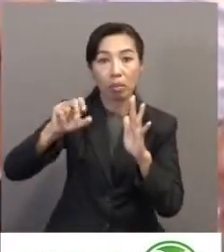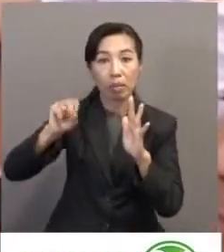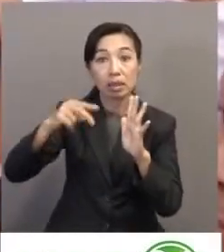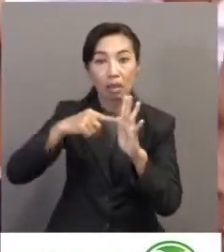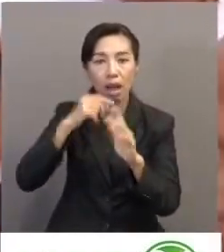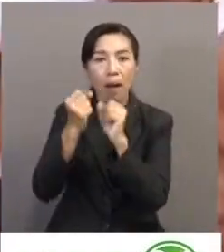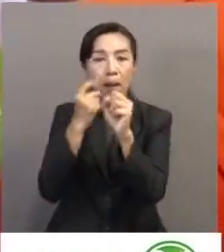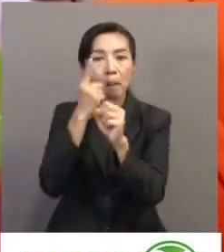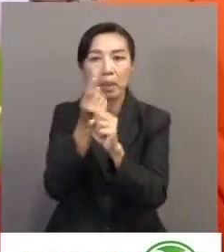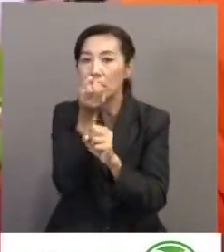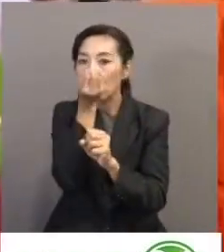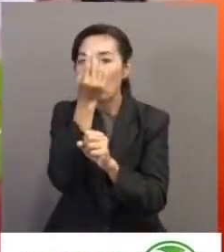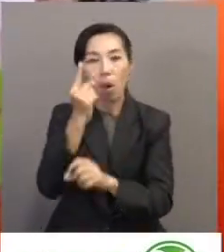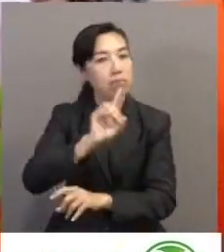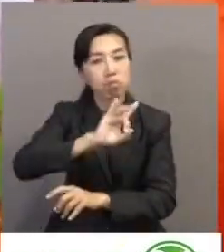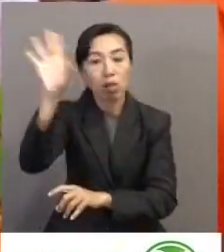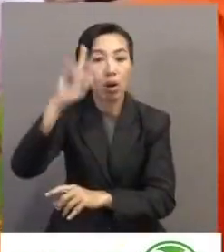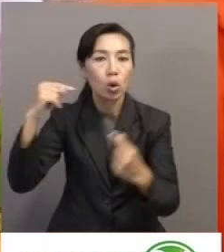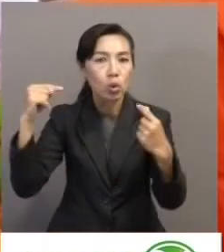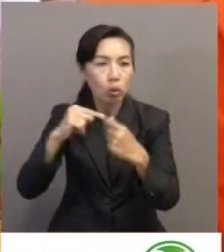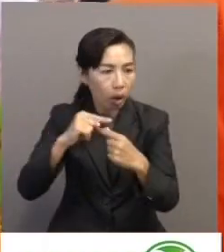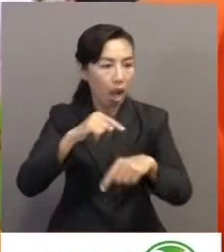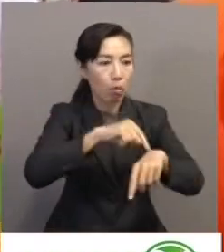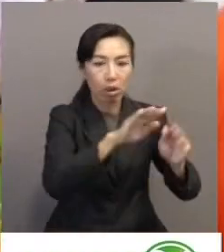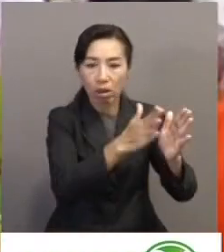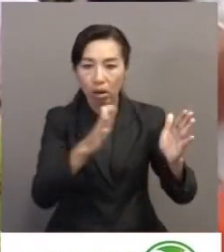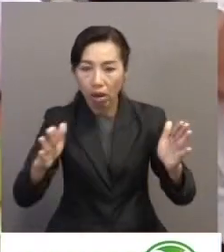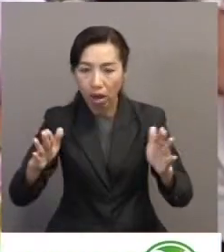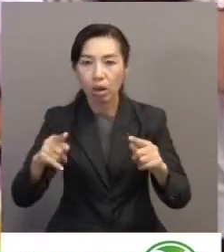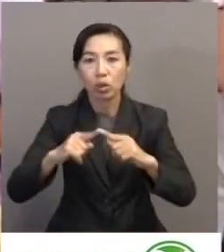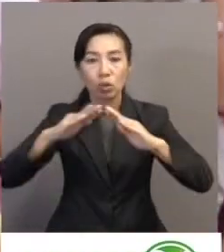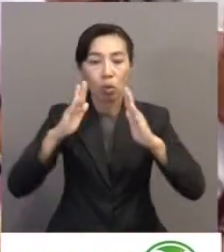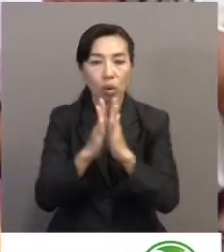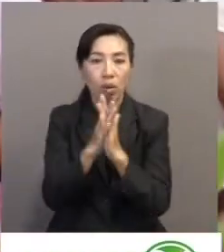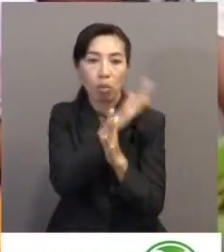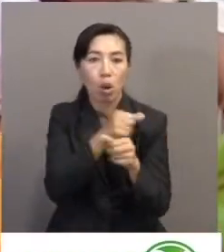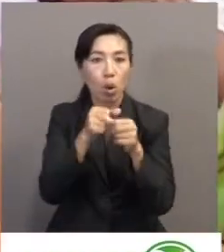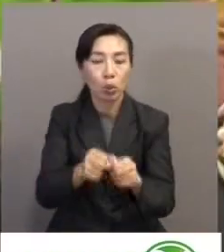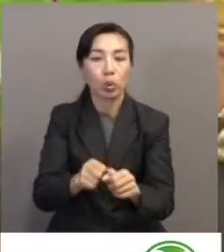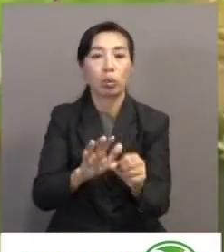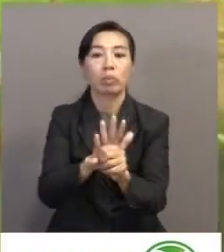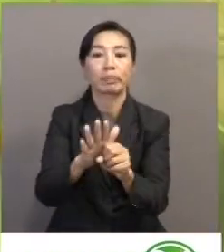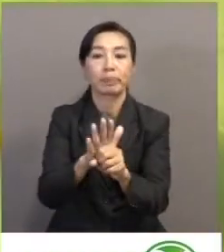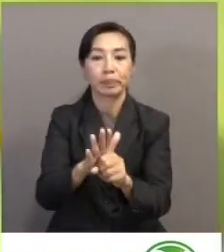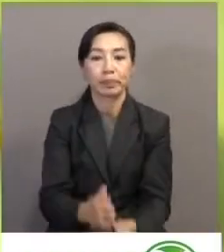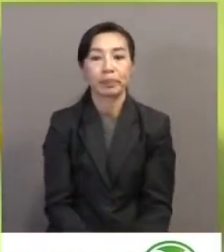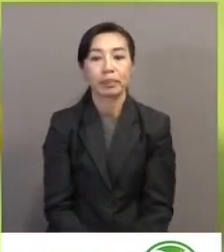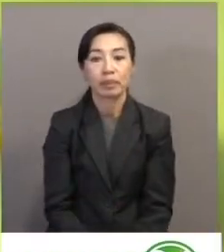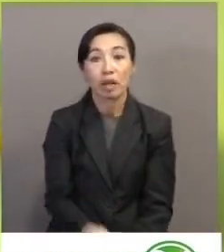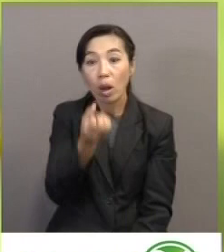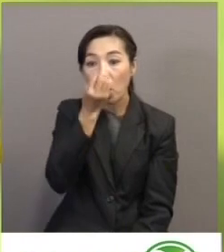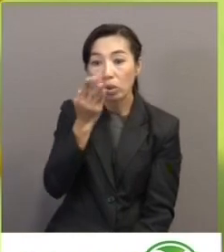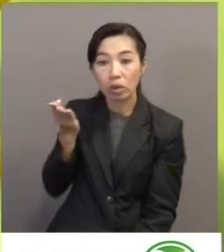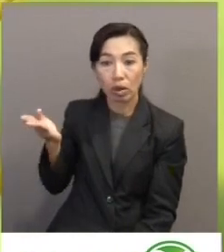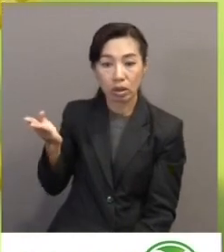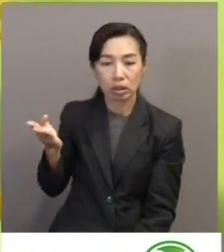ซึ่งตรงกับช่วงเข้าพรรษาจึงกลายเป็นที่มาของชื่อดอกเข้าพรรษานั่นเองดอกเข้